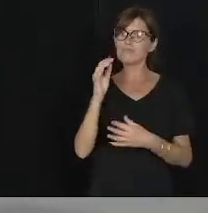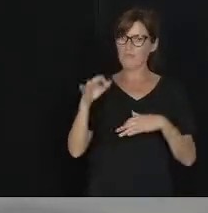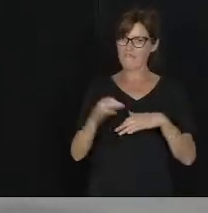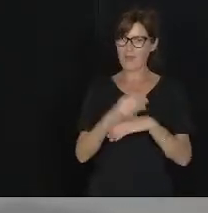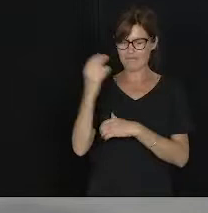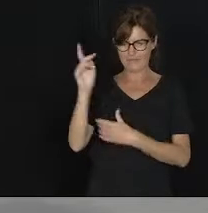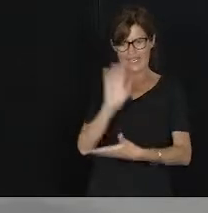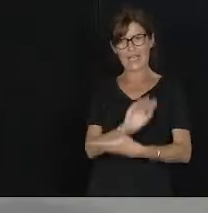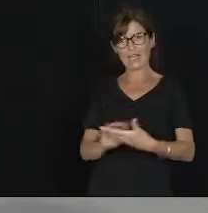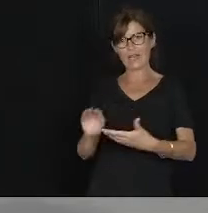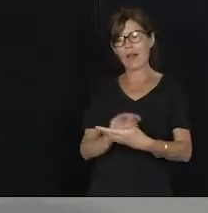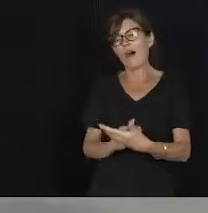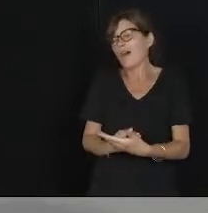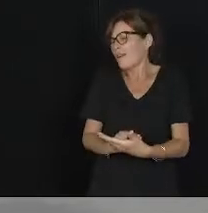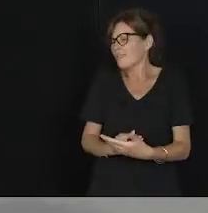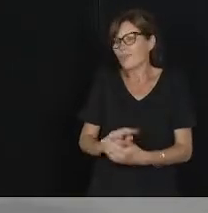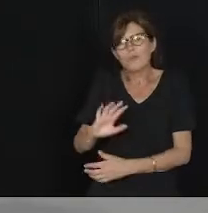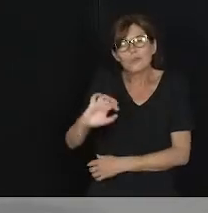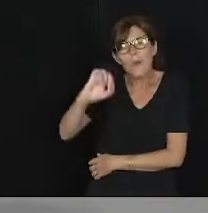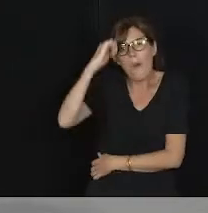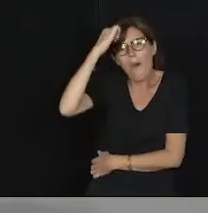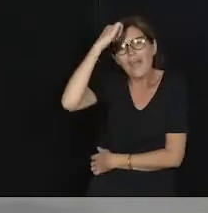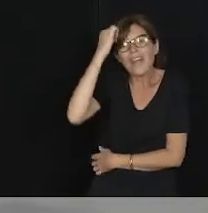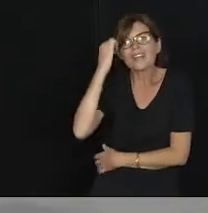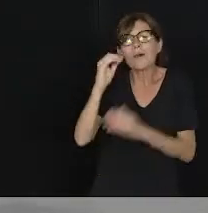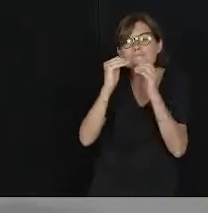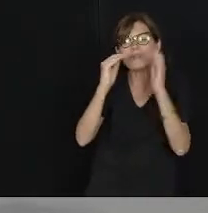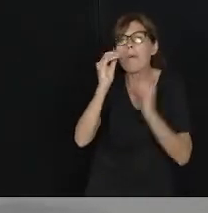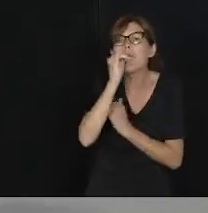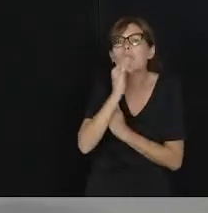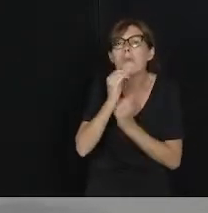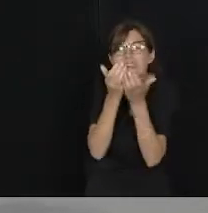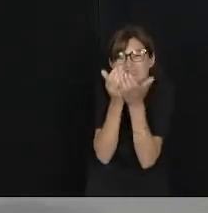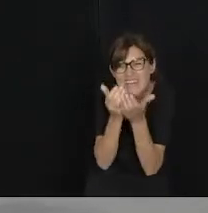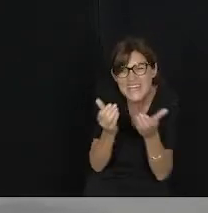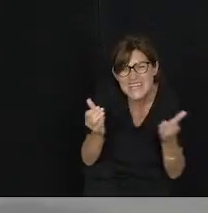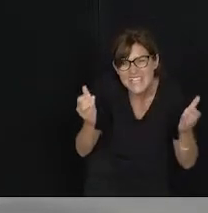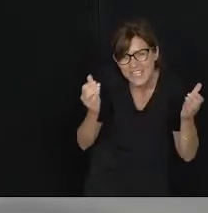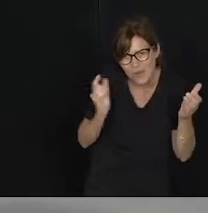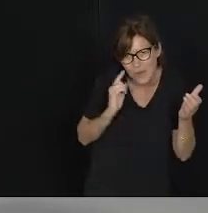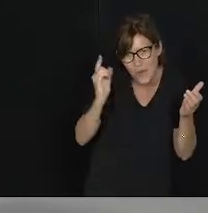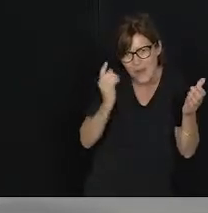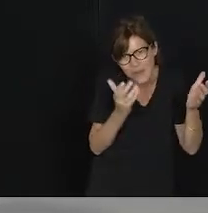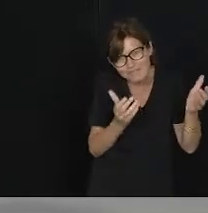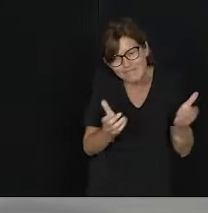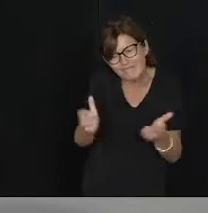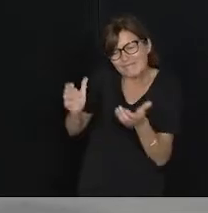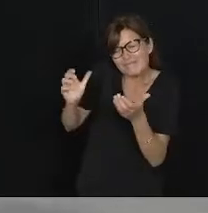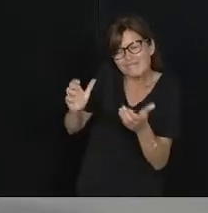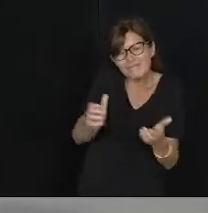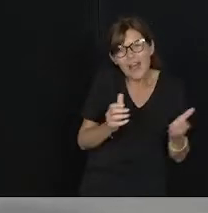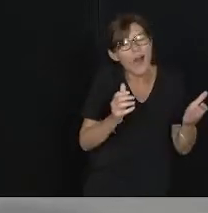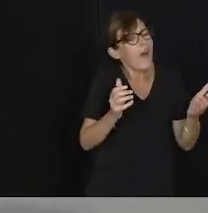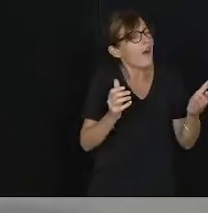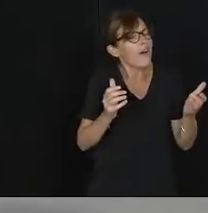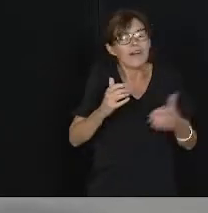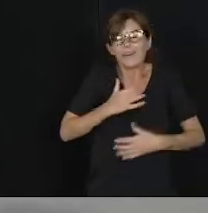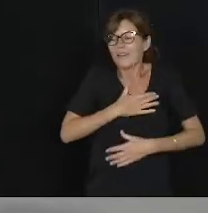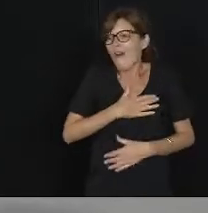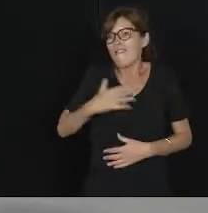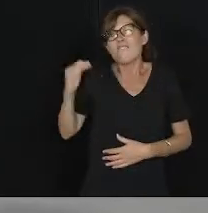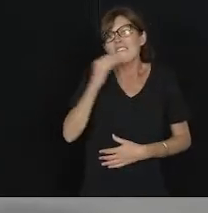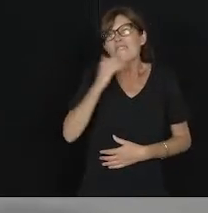Comme je regrette notre beau petit nid, comme je revois souvent les jours que nous avons passés dans ce petit berceau et comme j'ai hâte d'y